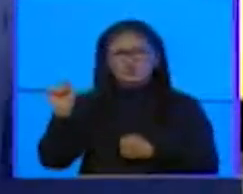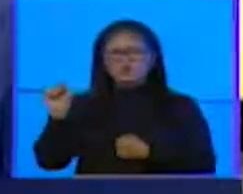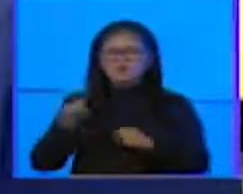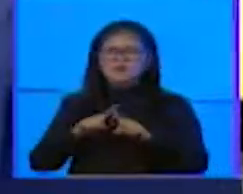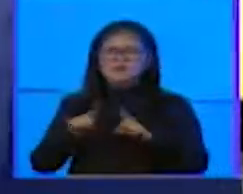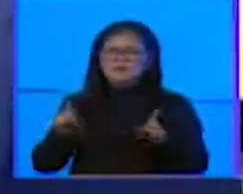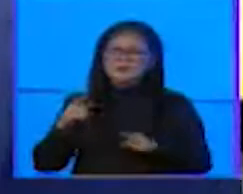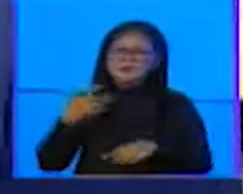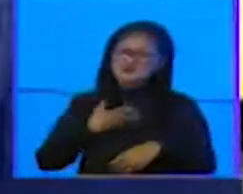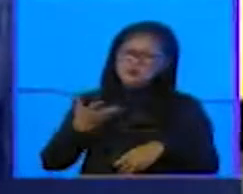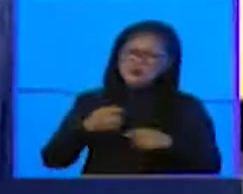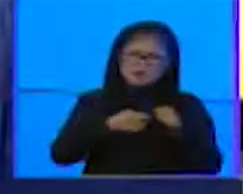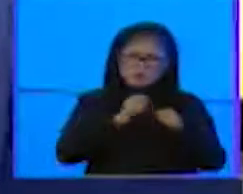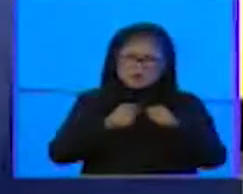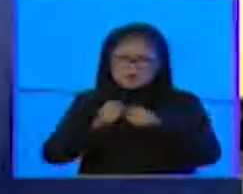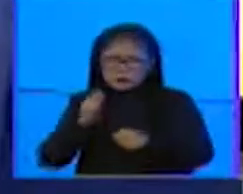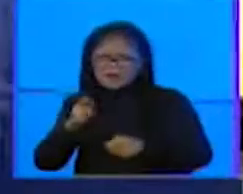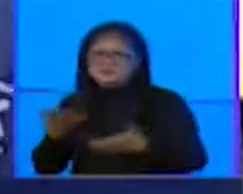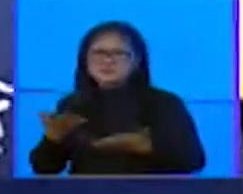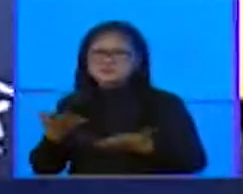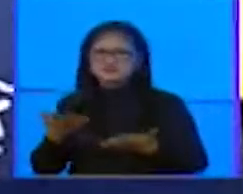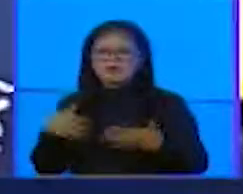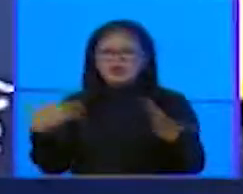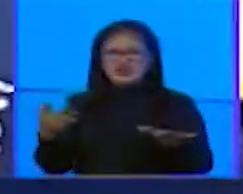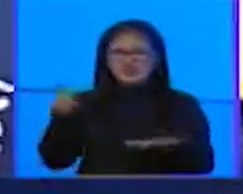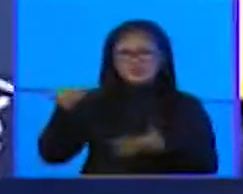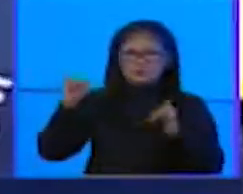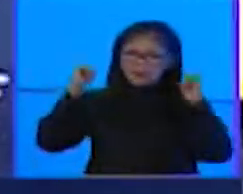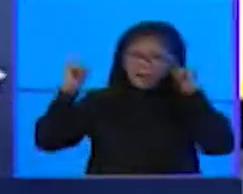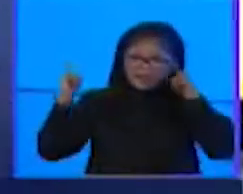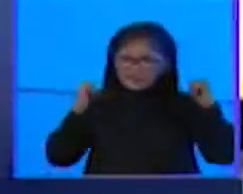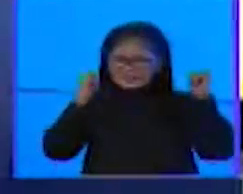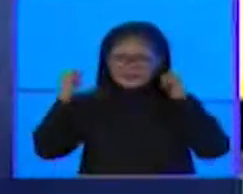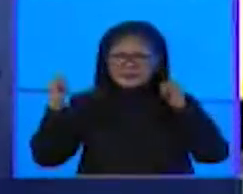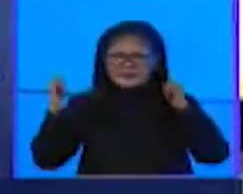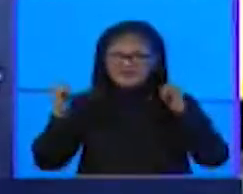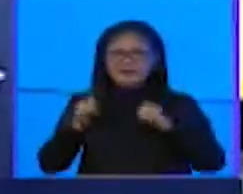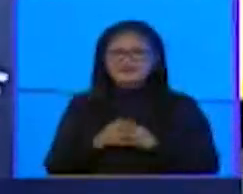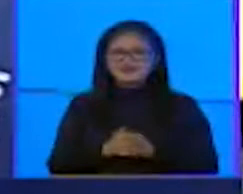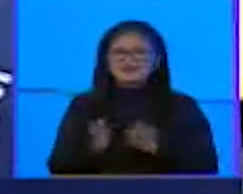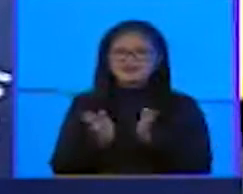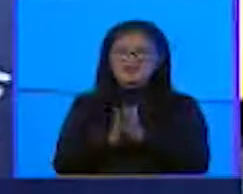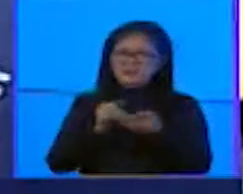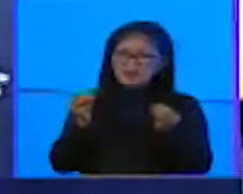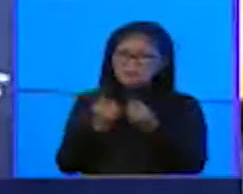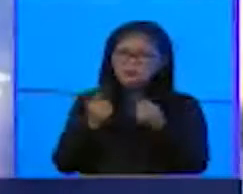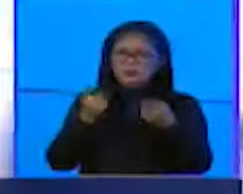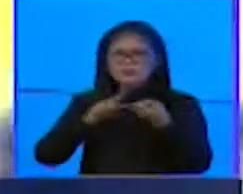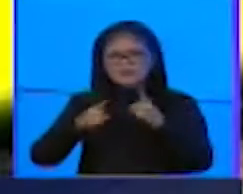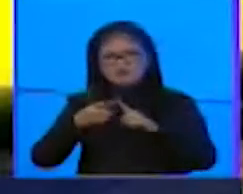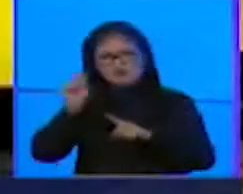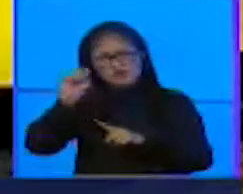ngerjain tugas, ya selebihnya main. Kangen sih soalnya udah lama gak ketemu teman-teman sekolah, pengen main bola